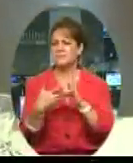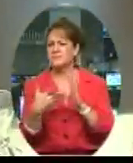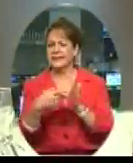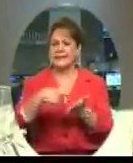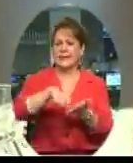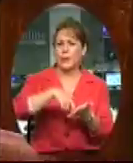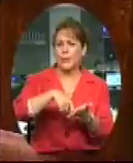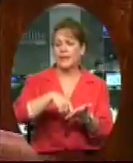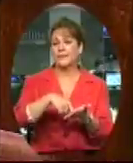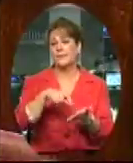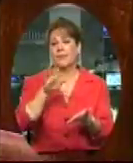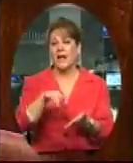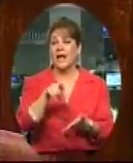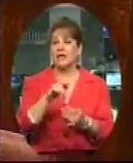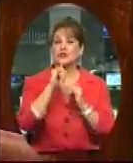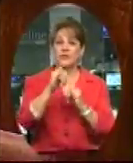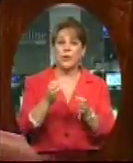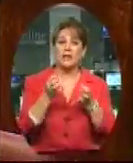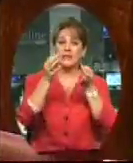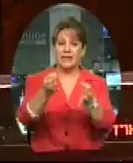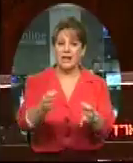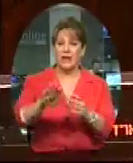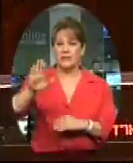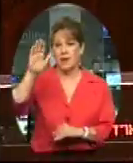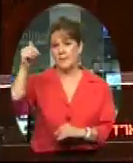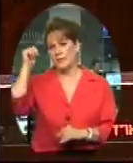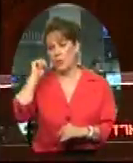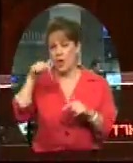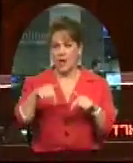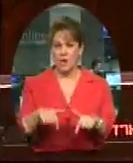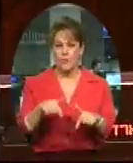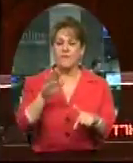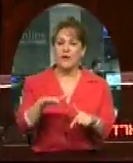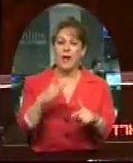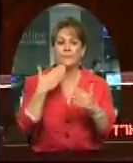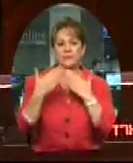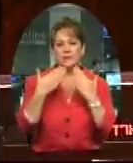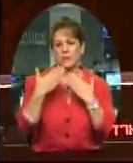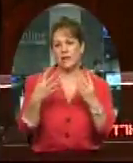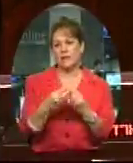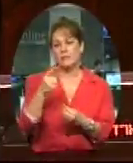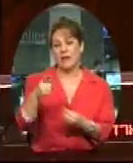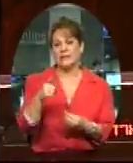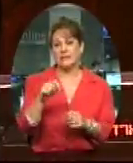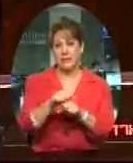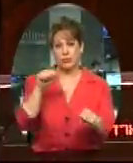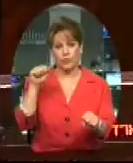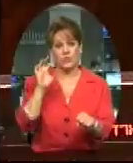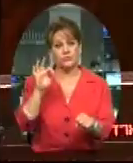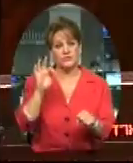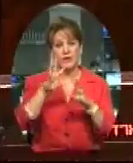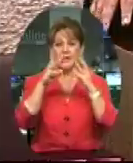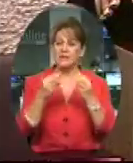כאלו שהובילו אפילו לתחיית ההצבעה מאתמול להיום, וגם למסע ומתן קדחתני עם ההסתדרות במטרה לסכם את תנאי הפרישה